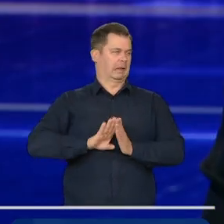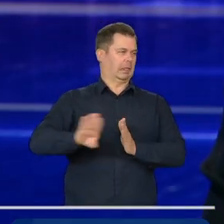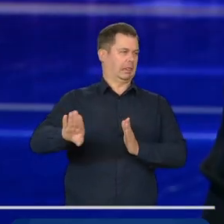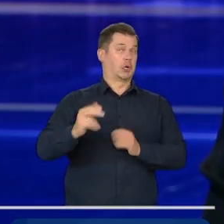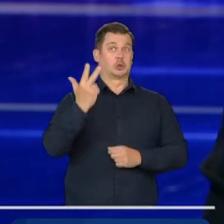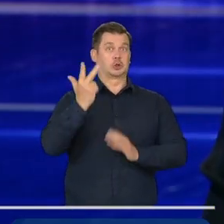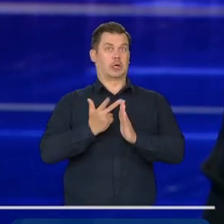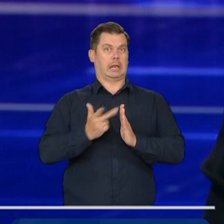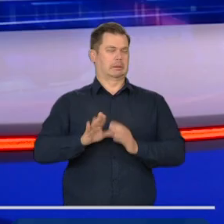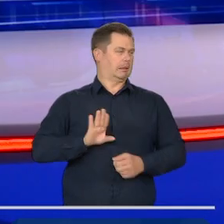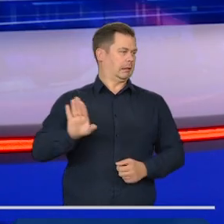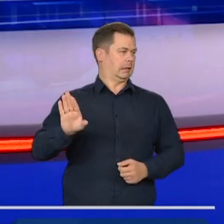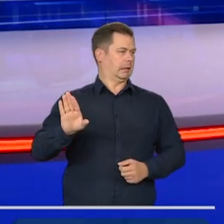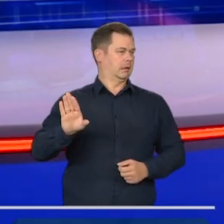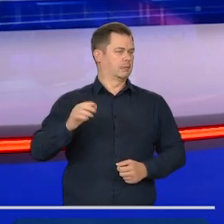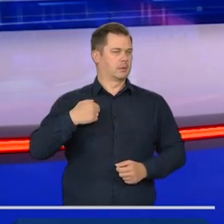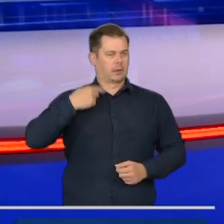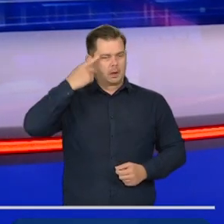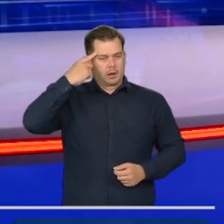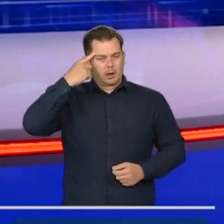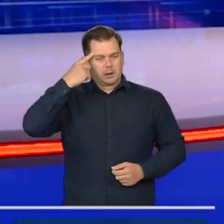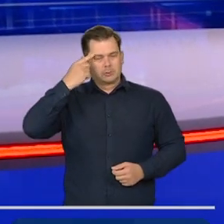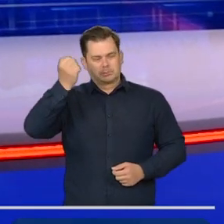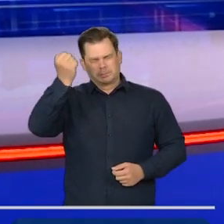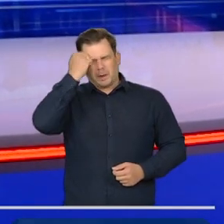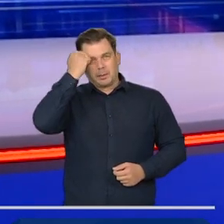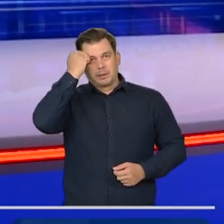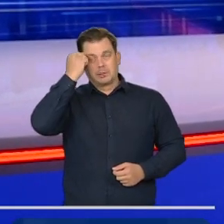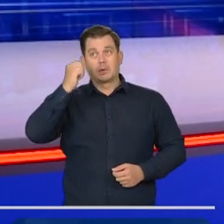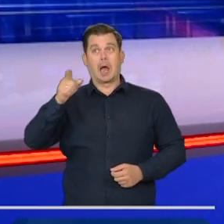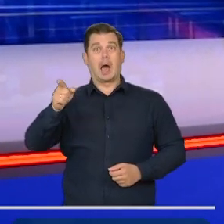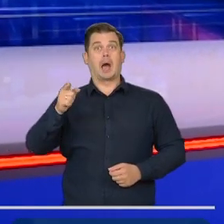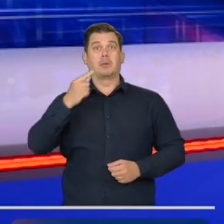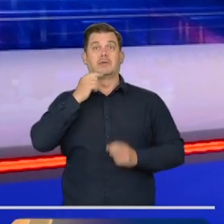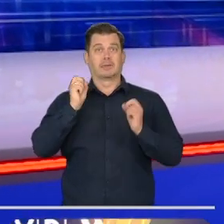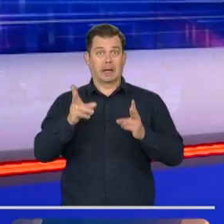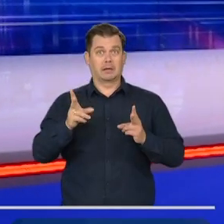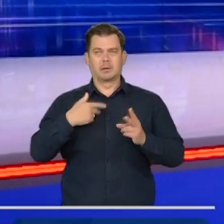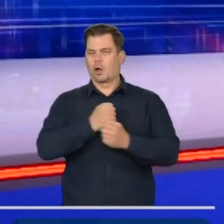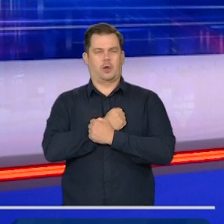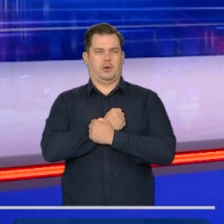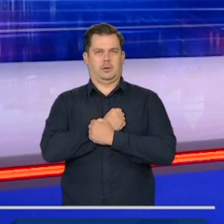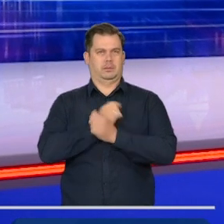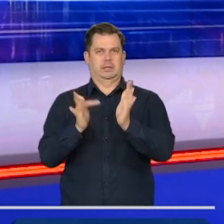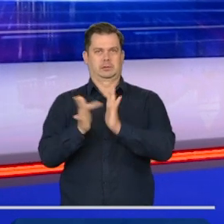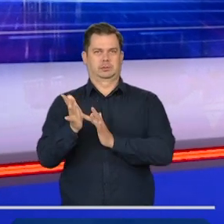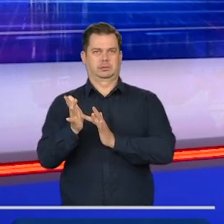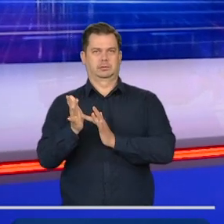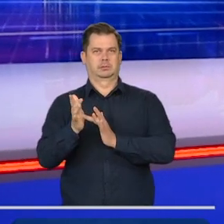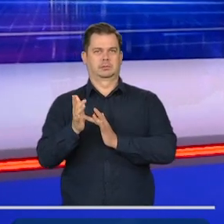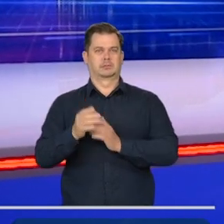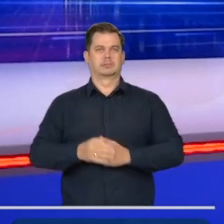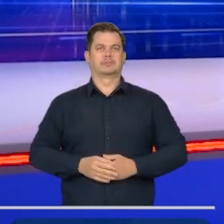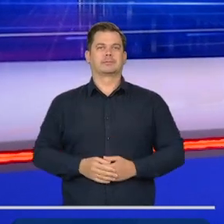3 razy. A potem zapłakał gorzko, a na pytanie, czy ty mnie miłujesz, odpowiedział krótko, Panie, ty wiesz, że cię